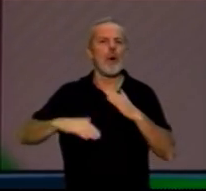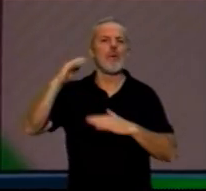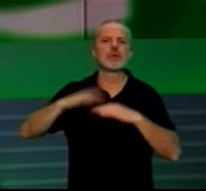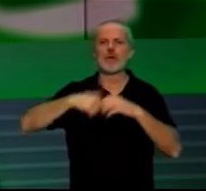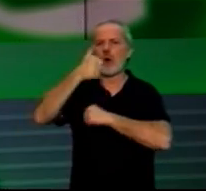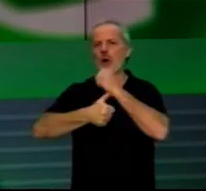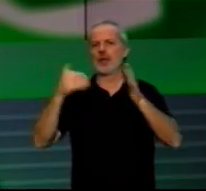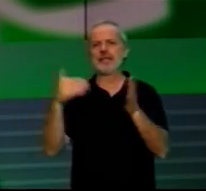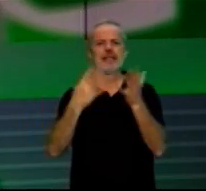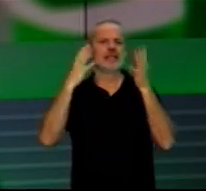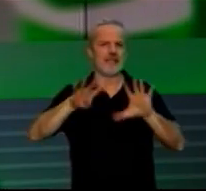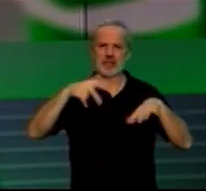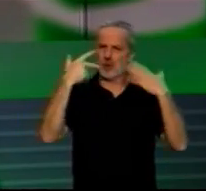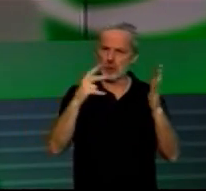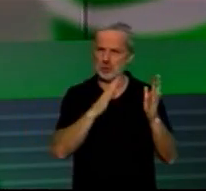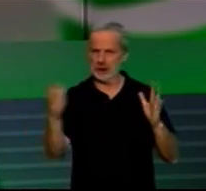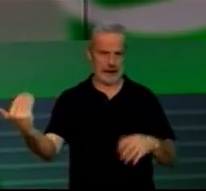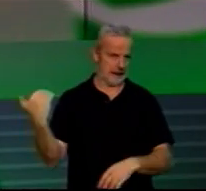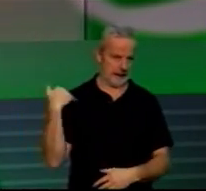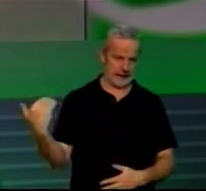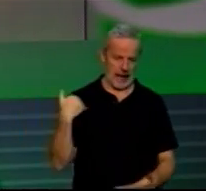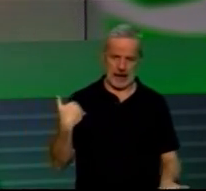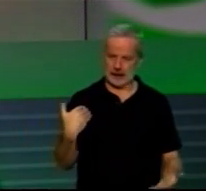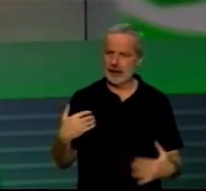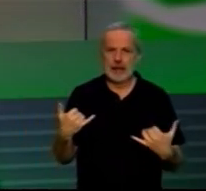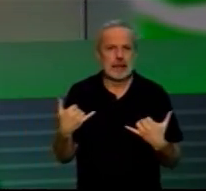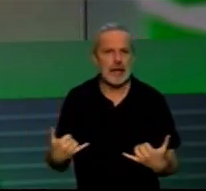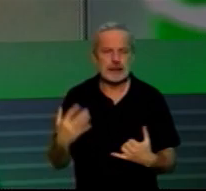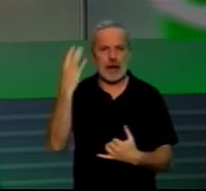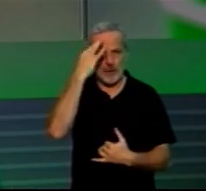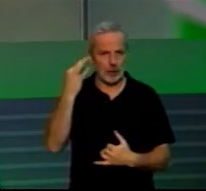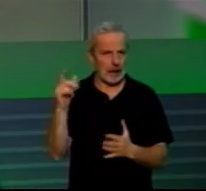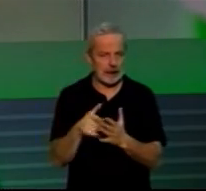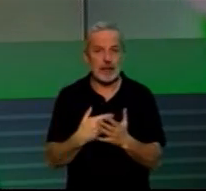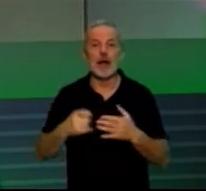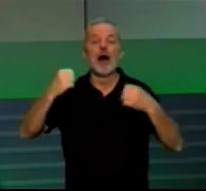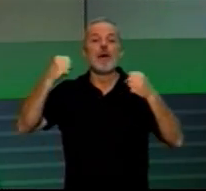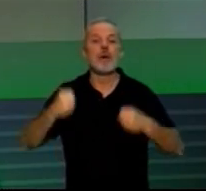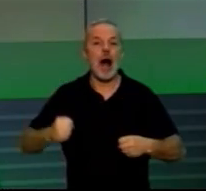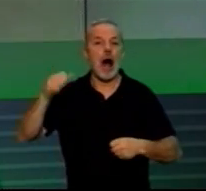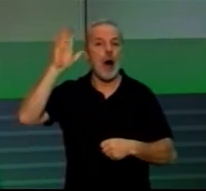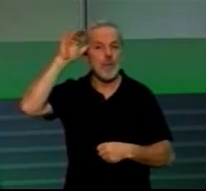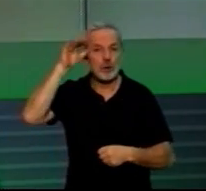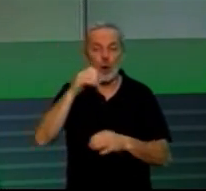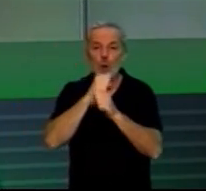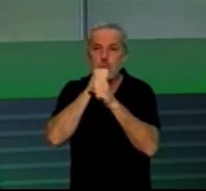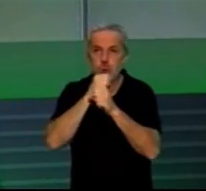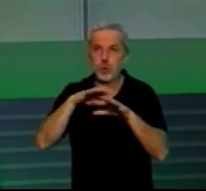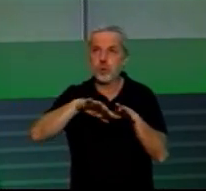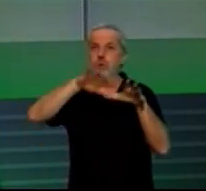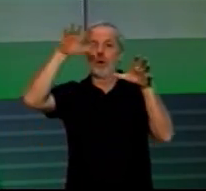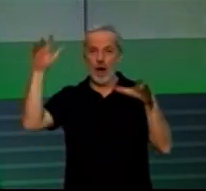ale tahle doba už je dávno pryč, pak Praze nafukovačka v Motole, což je spíš takové nouzové řešení. Krásné,